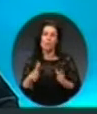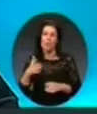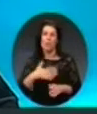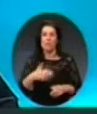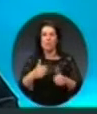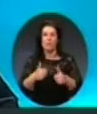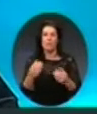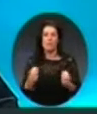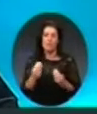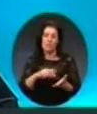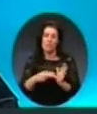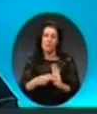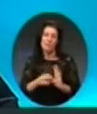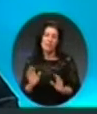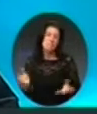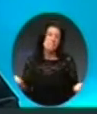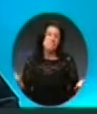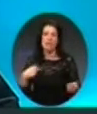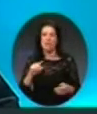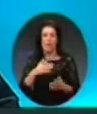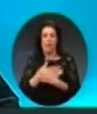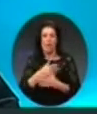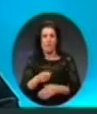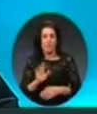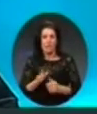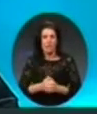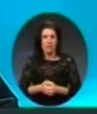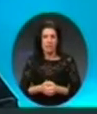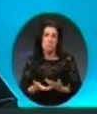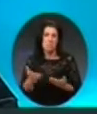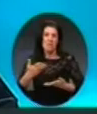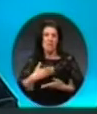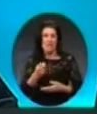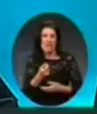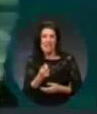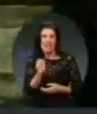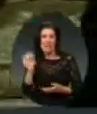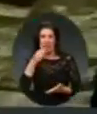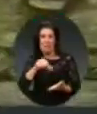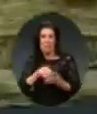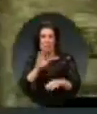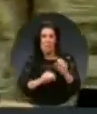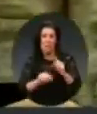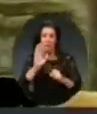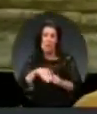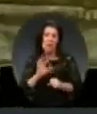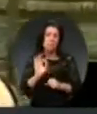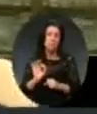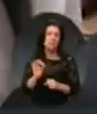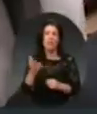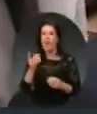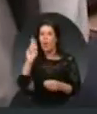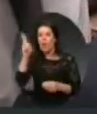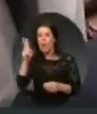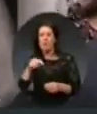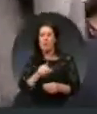בפוליטיקה. עזוב, אני לא אוהב את זה. אני לא אוהב את זה שפרס מקבל כסף מבנק הפועלים, גם אם זה בשביל חו"ל. הוא לא אמור להיות שם, הוא לא אמור